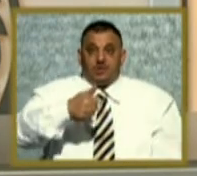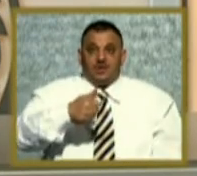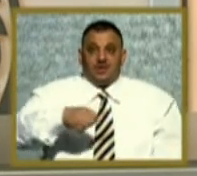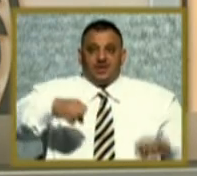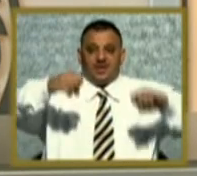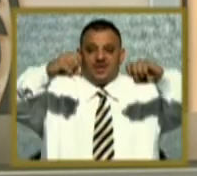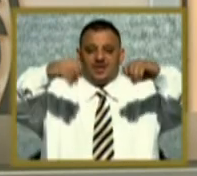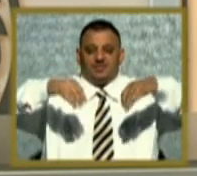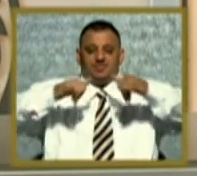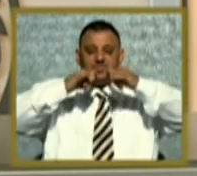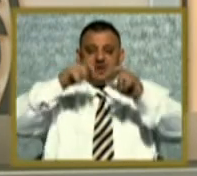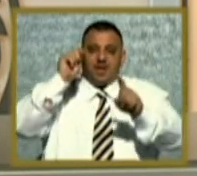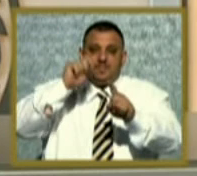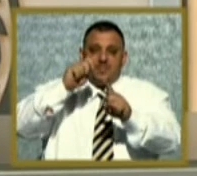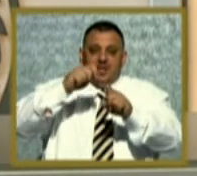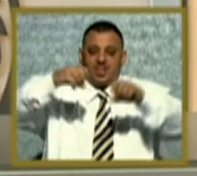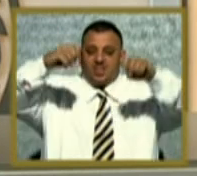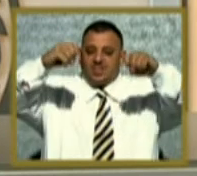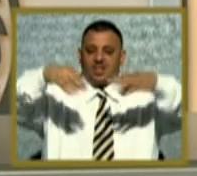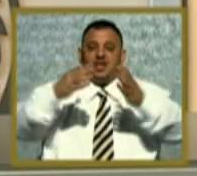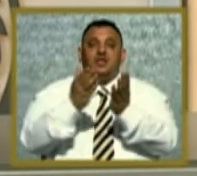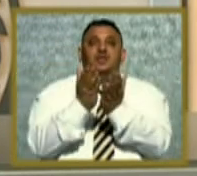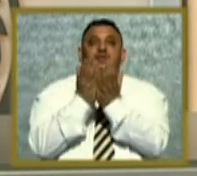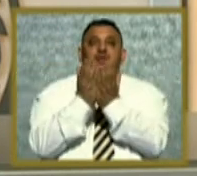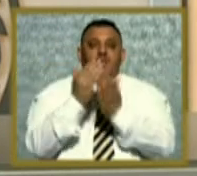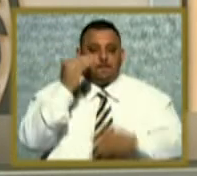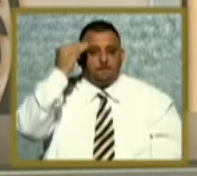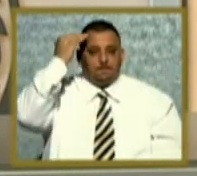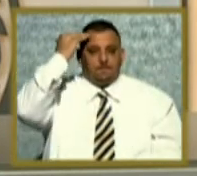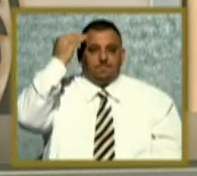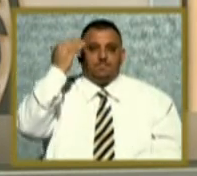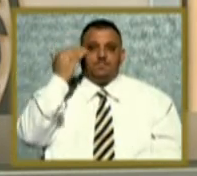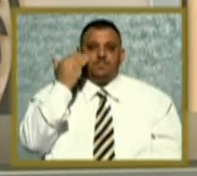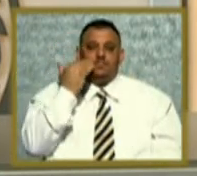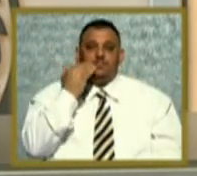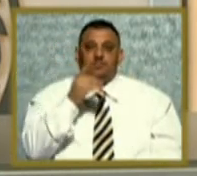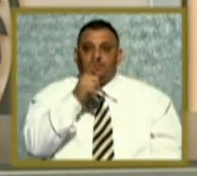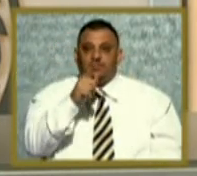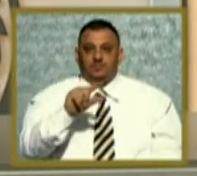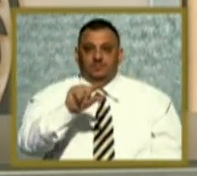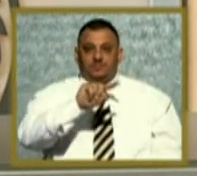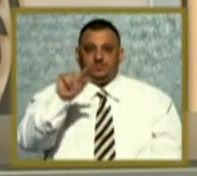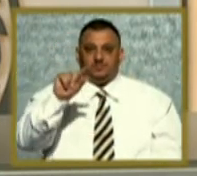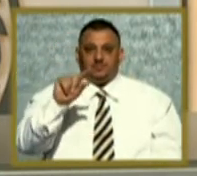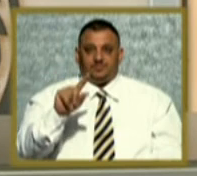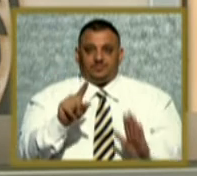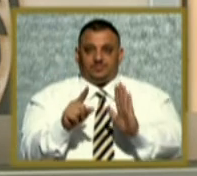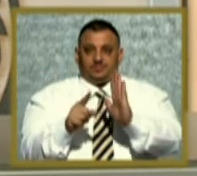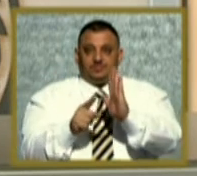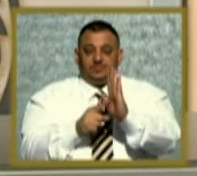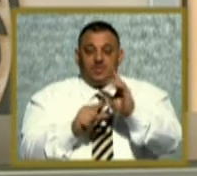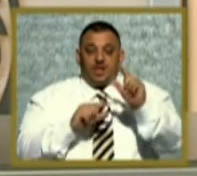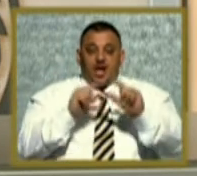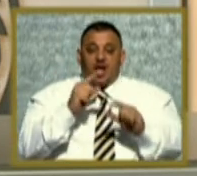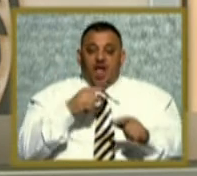أمل، زادك الله توفيقا وهدى وثبتك الله وجميع المسلمين. بالنسبة لمن كان يذكر الله جل